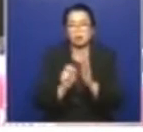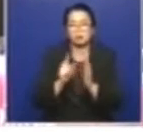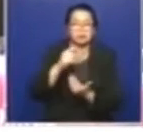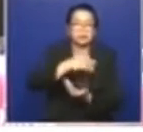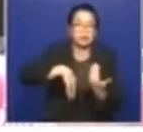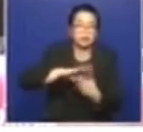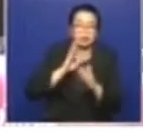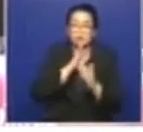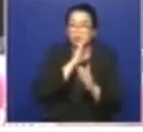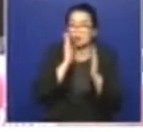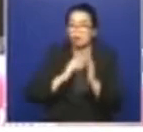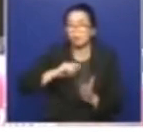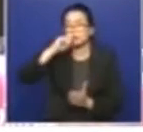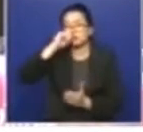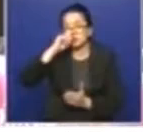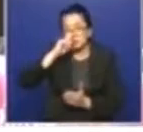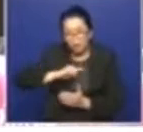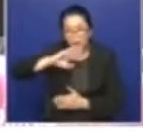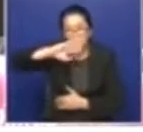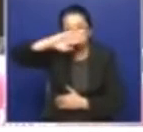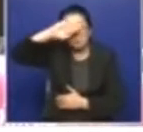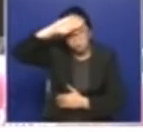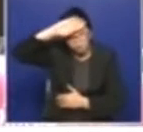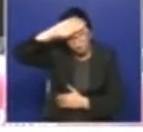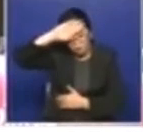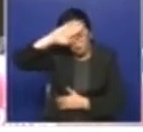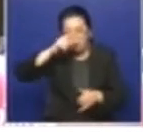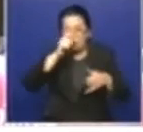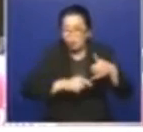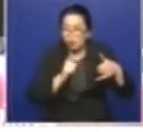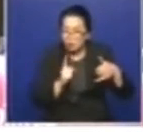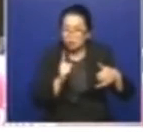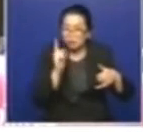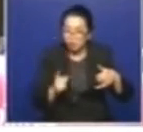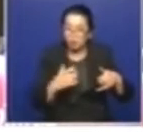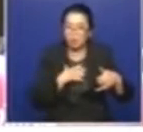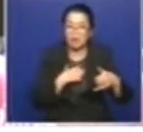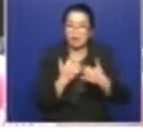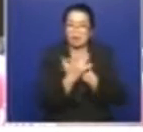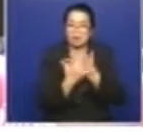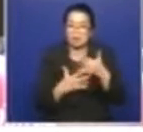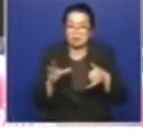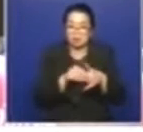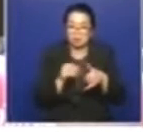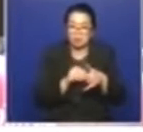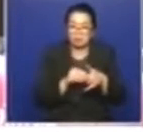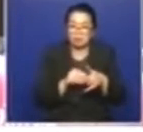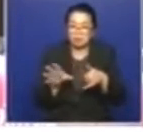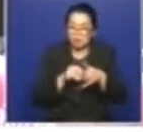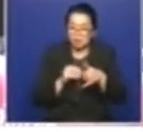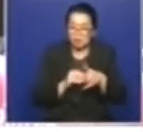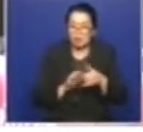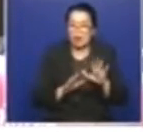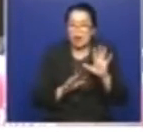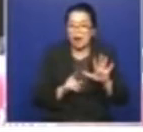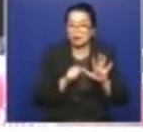เป็นคนประเทศไทยเป็นคนป่วยคนคนหนึ่งนี่จะต้องการเลือดอยู่ประมาณที่5 ลิตรถึงเอา6 ลิตรดีกว่าค